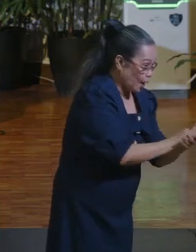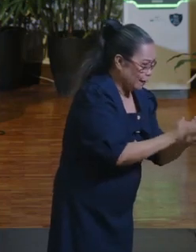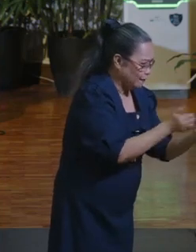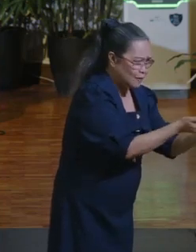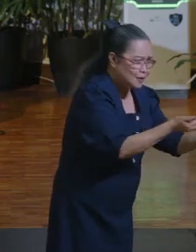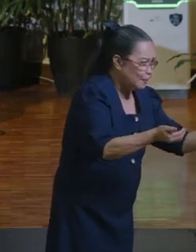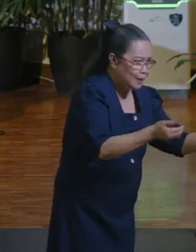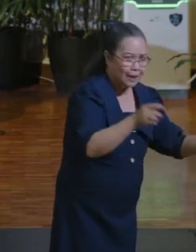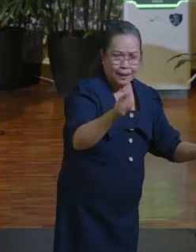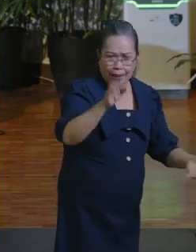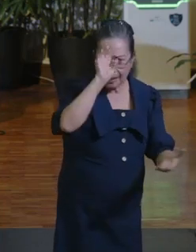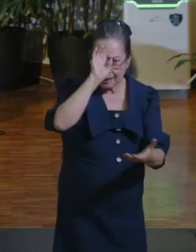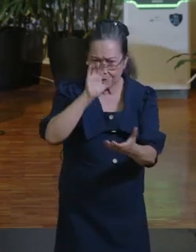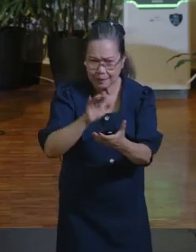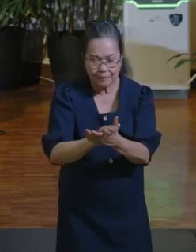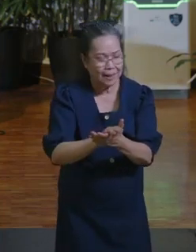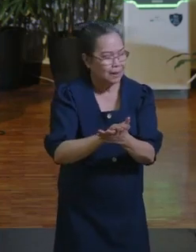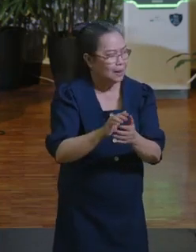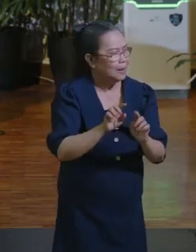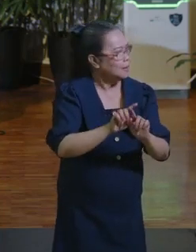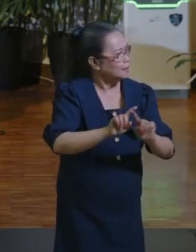do with value.